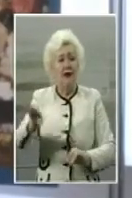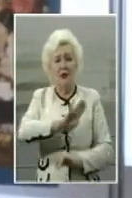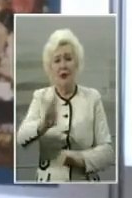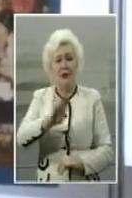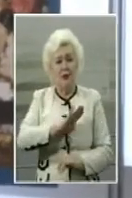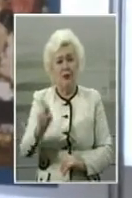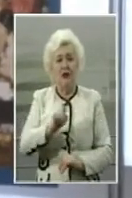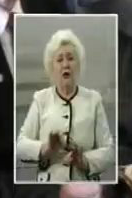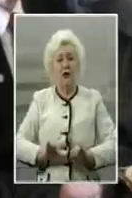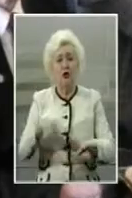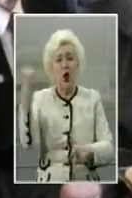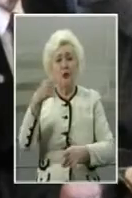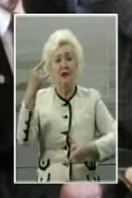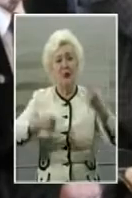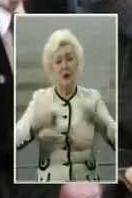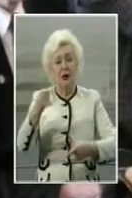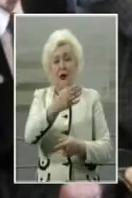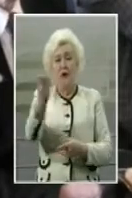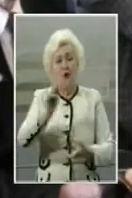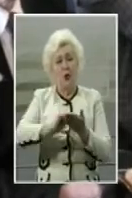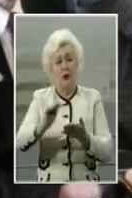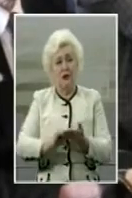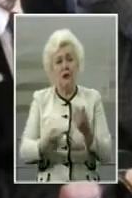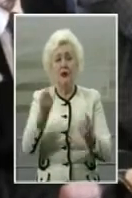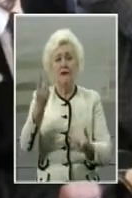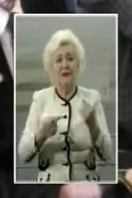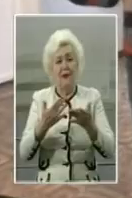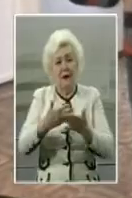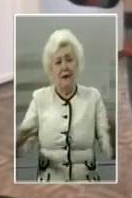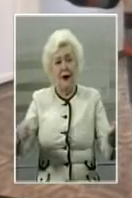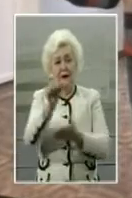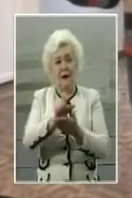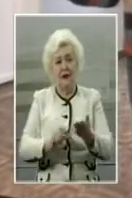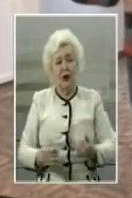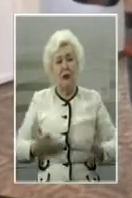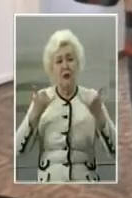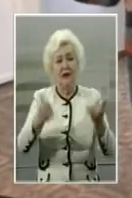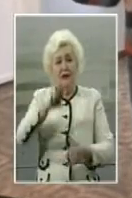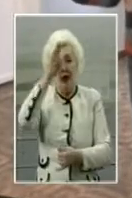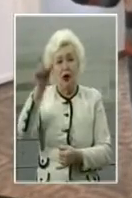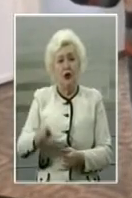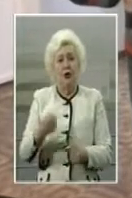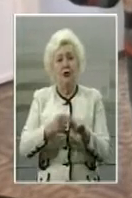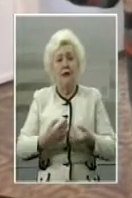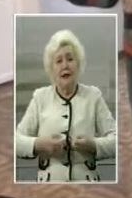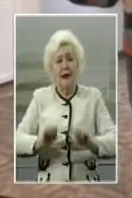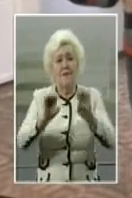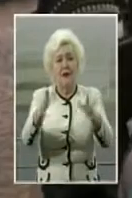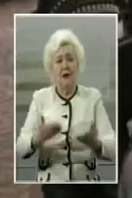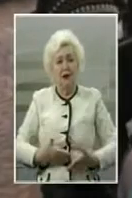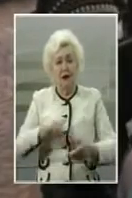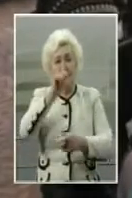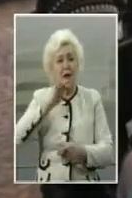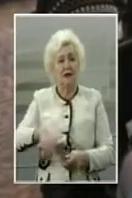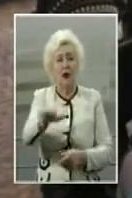вмирають», що йшов на обласному телебаченні, в його творчості з'явилась низка віршів, присвячених хлопцям, які віддали своє життя за